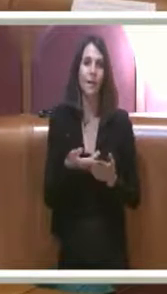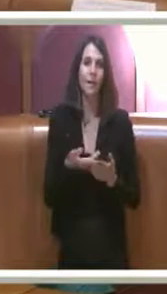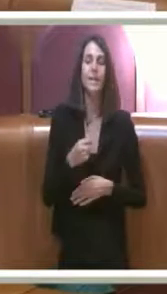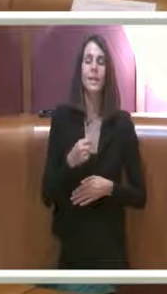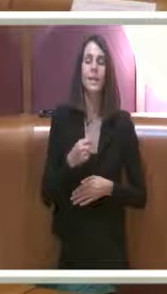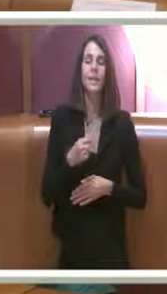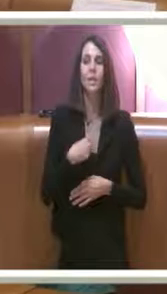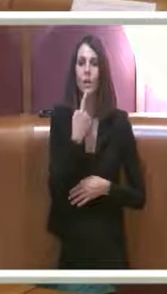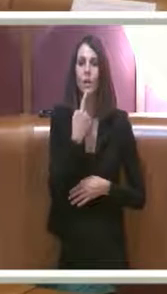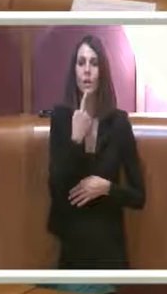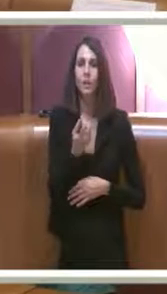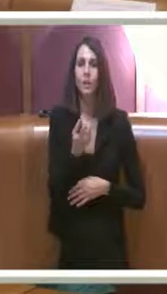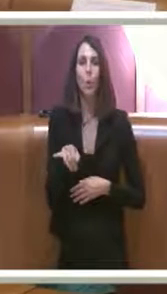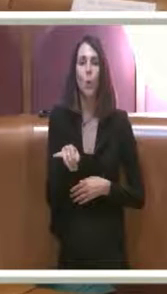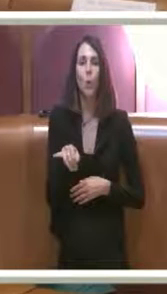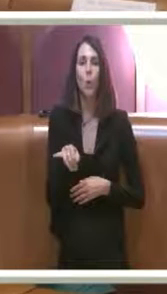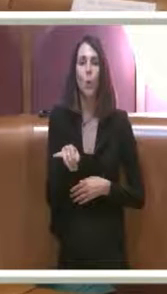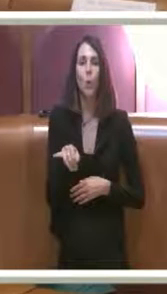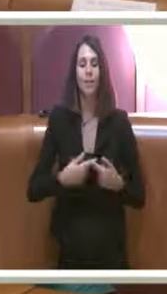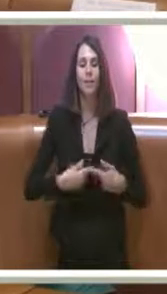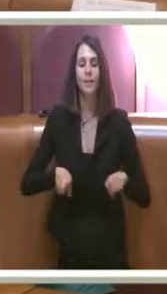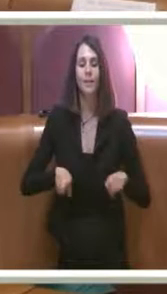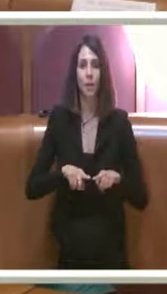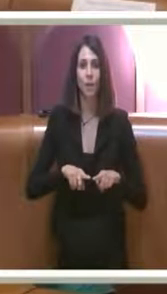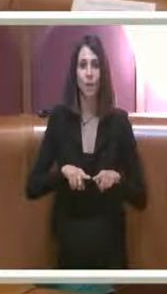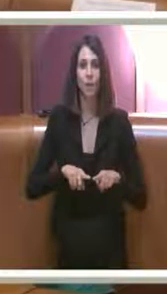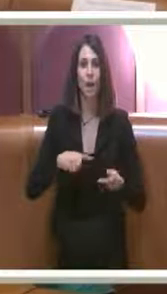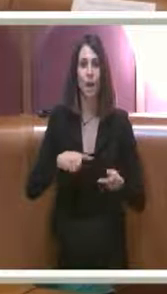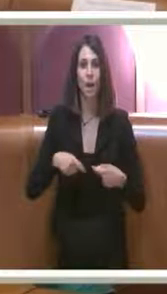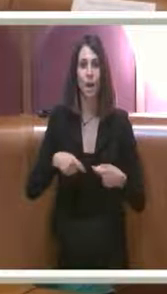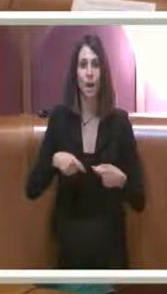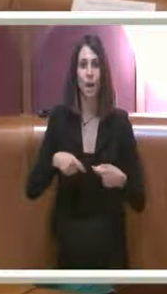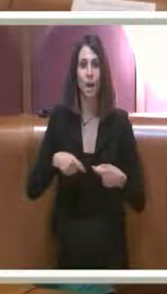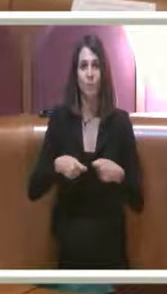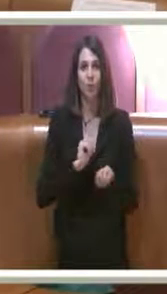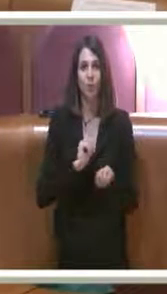nell'ultima seduta di Commissione Commercio